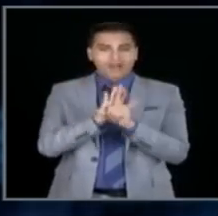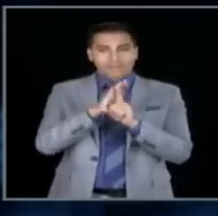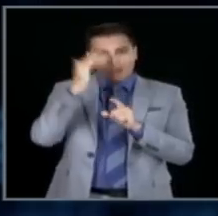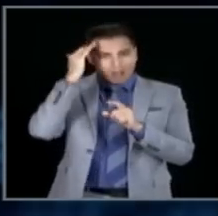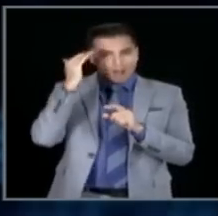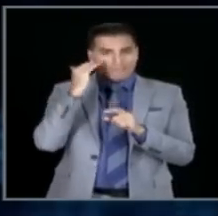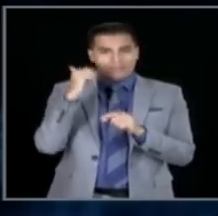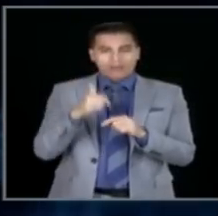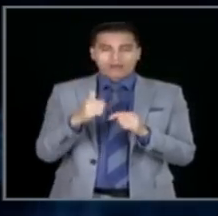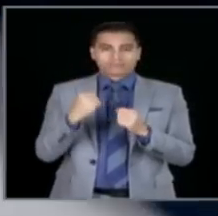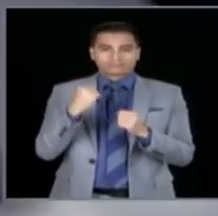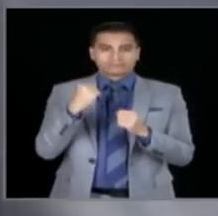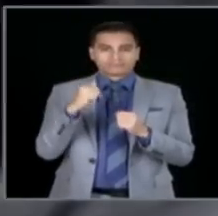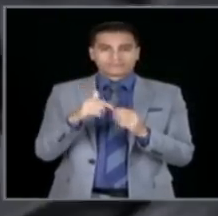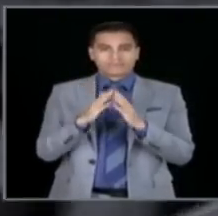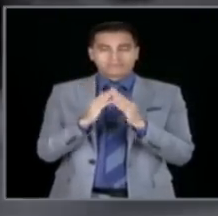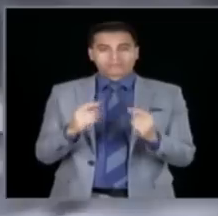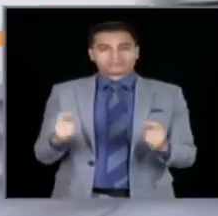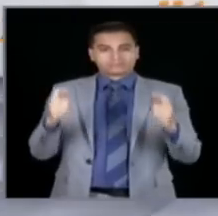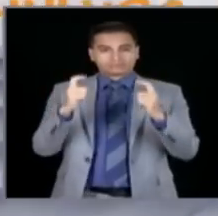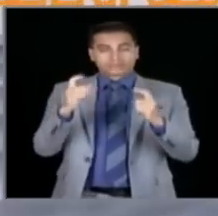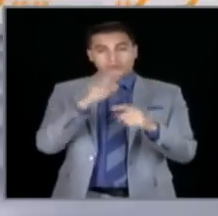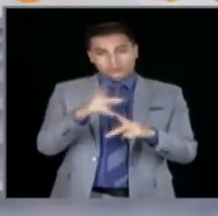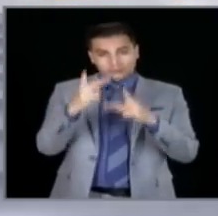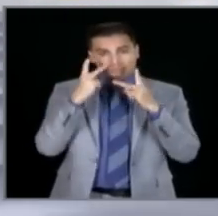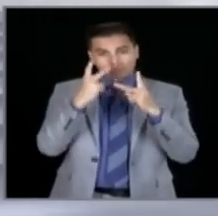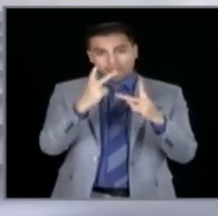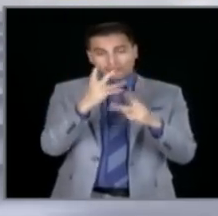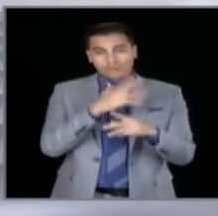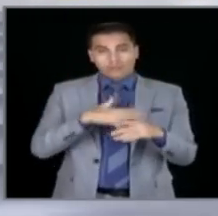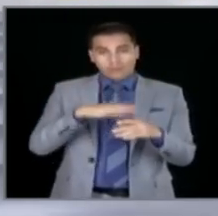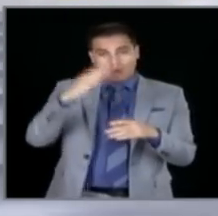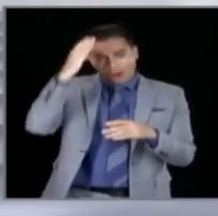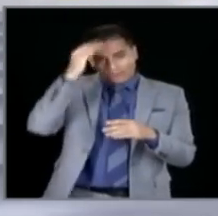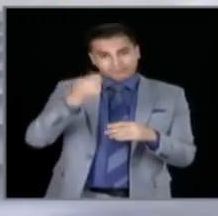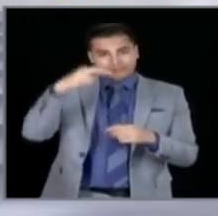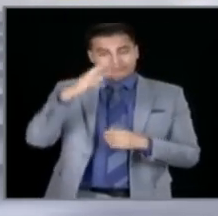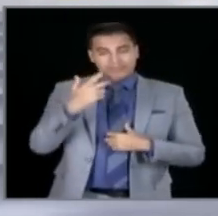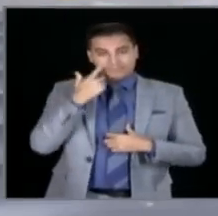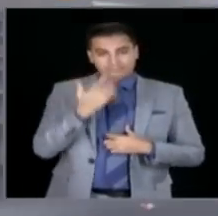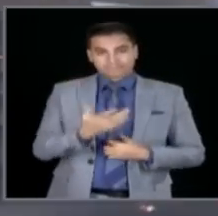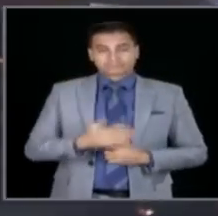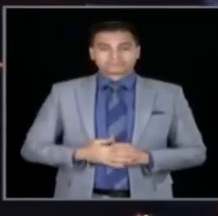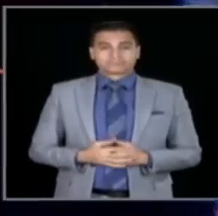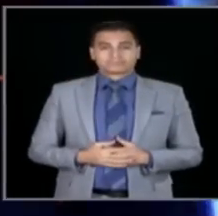أبطال مصر الرياضيين. تعالوا نشوف أصحابنا العباقرة النهاردة هيوصلوا المبلغ لكام.